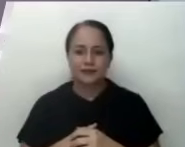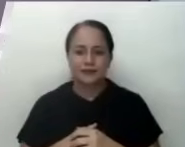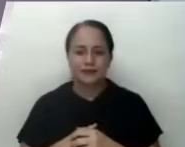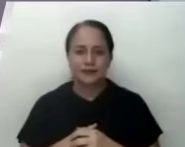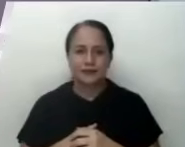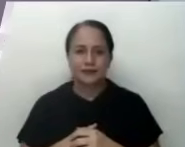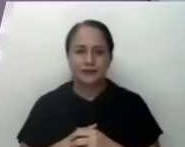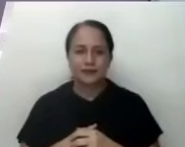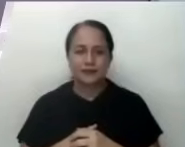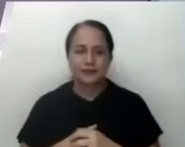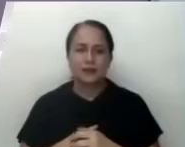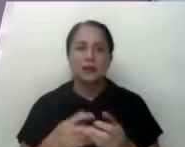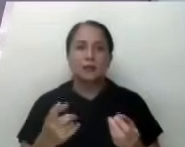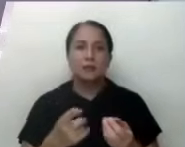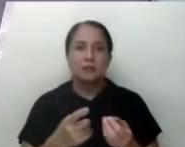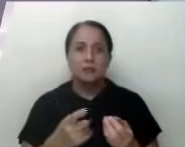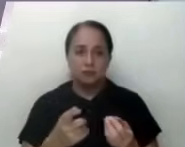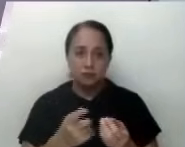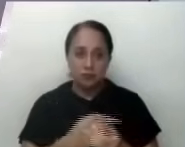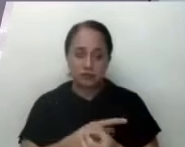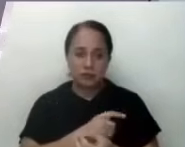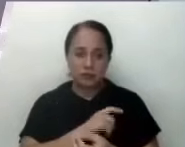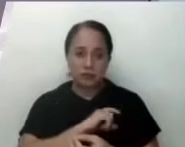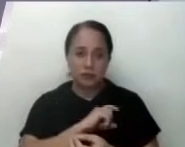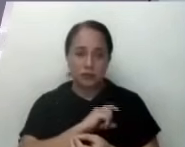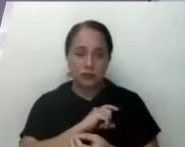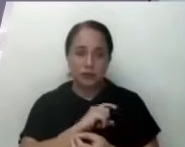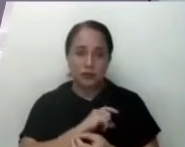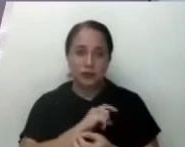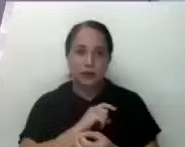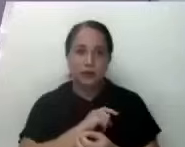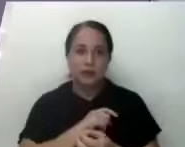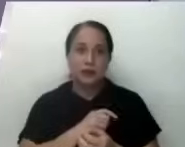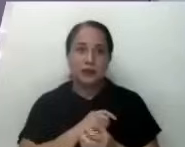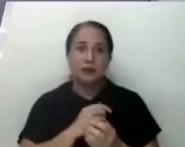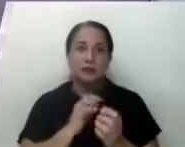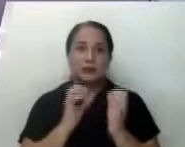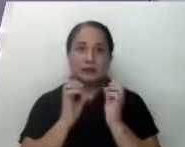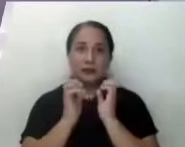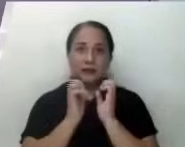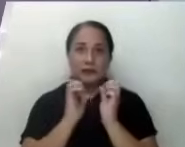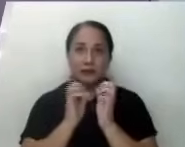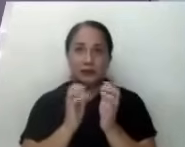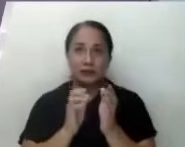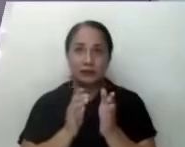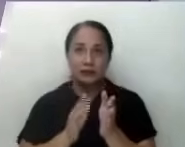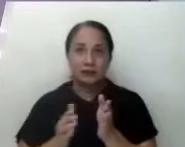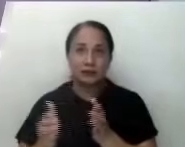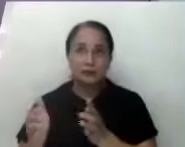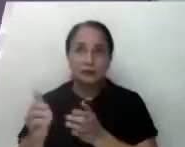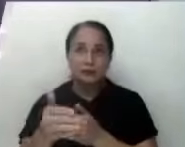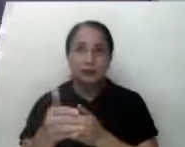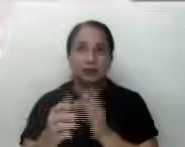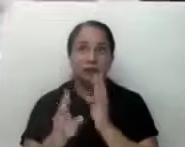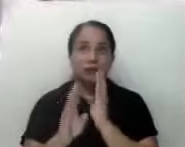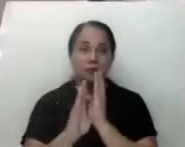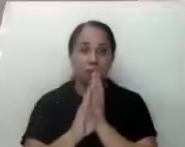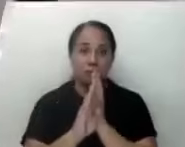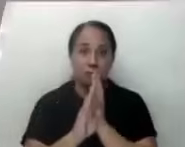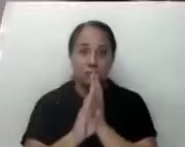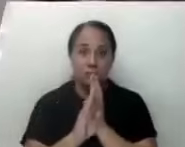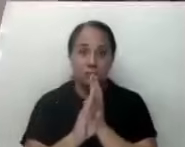Siribak muna sa pwesto ang pulis na sumingit sa EDSA carousel kaya may bus na nadisgrasya. Ayon sa